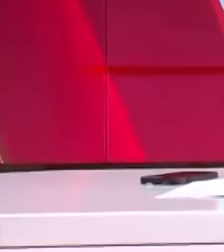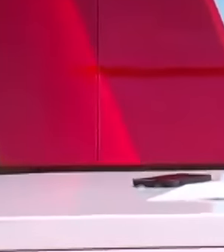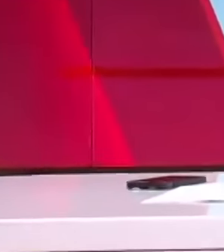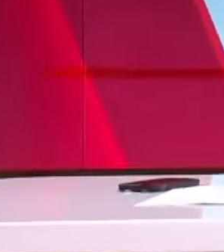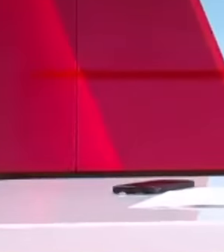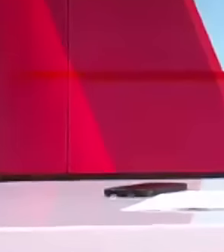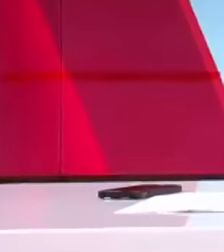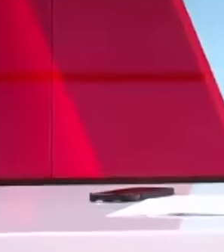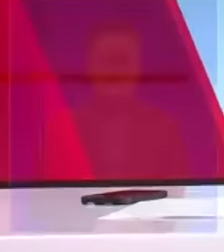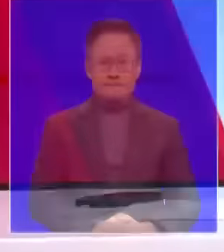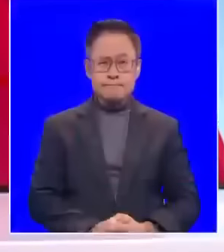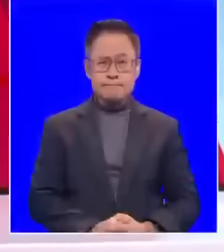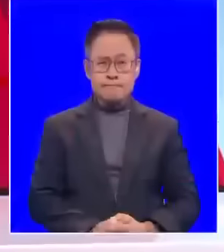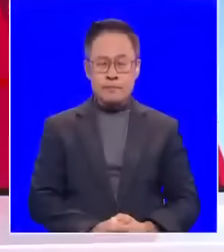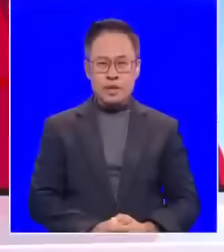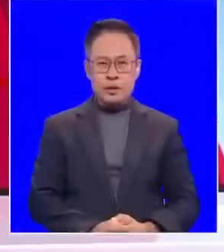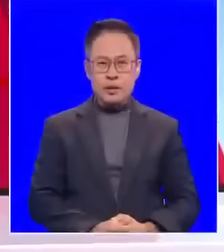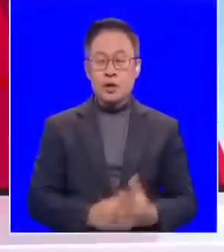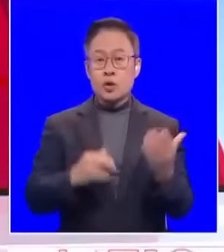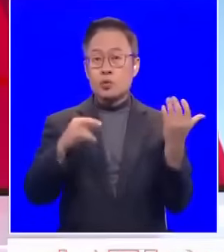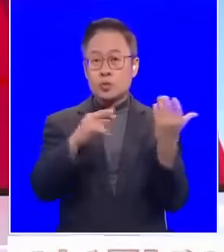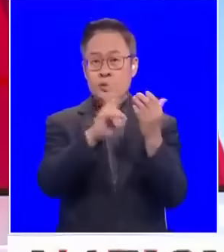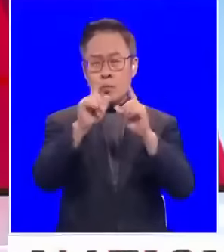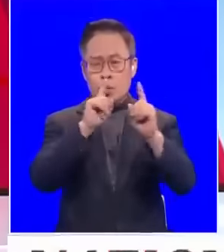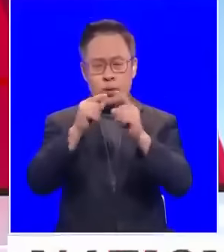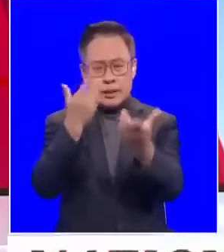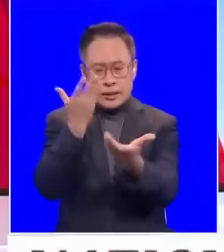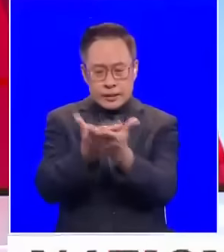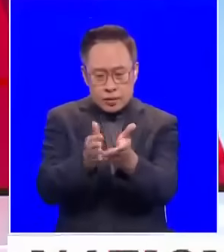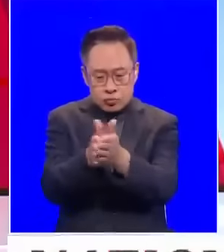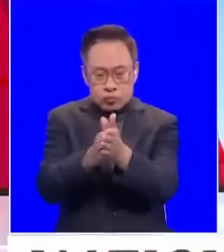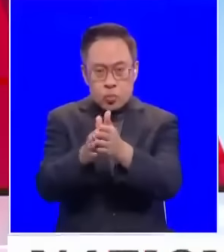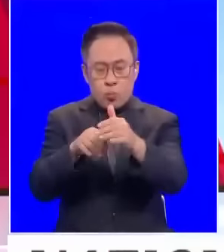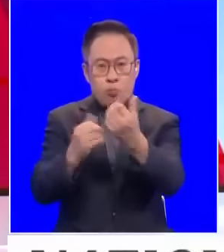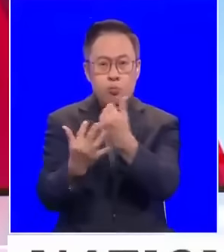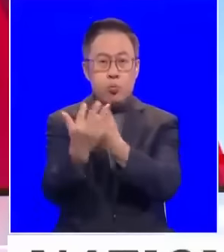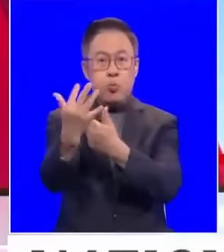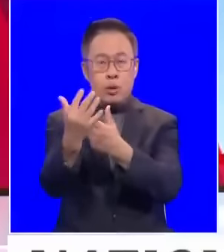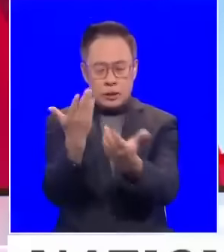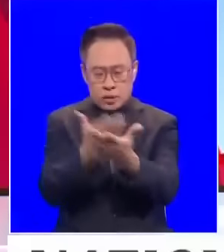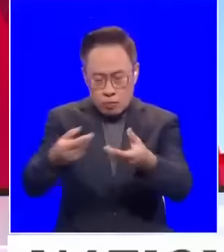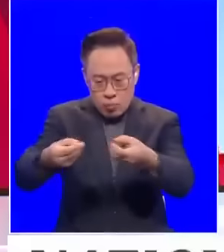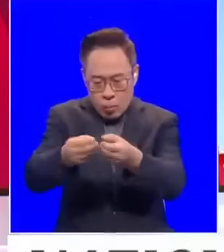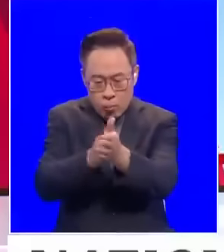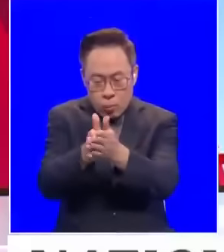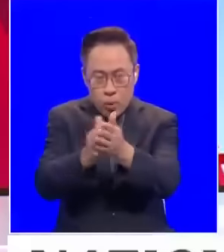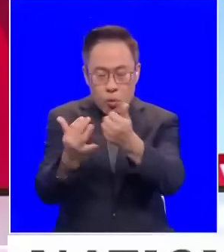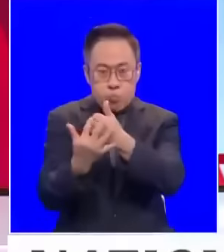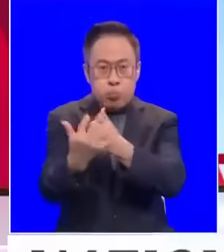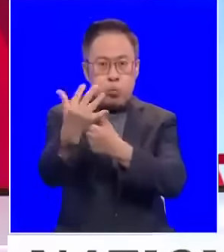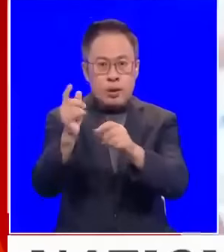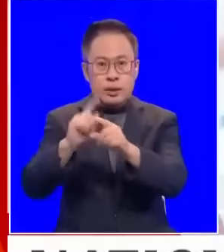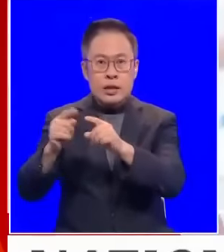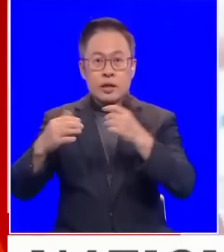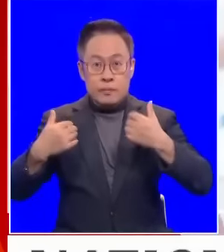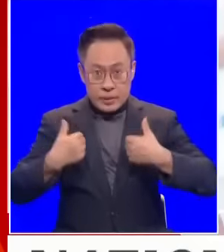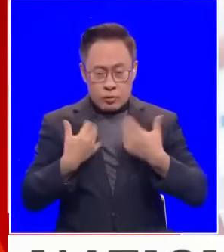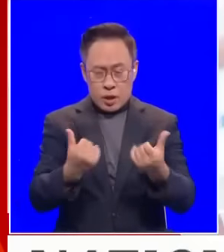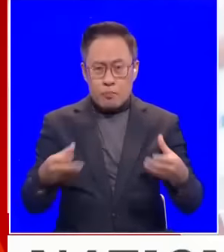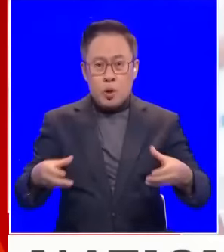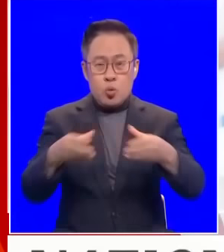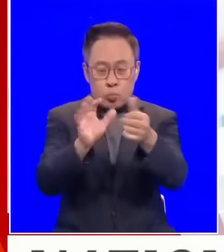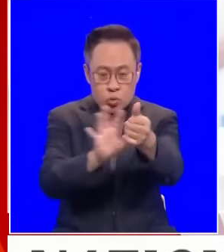คุณผู้ชมคะช่วงนี้เรื่องของแชร์ลูกโซ่อะไรต่างๆเนี่ยมันมาแรงจริงๆนะ คะ ล่าสุดเนี่ยเห็นว่ามีแชร์บ้านน้องแครอทมาใ